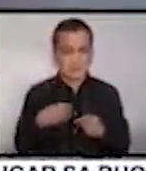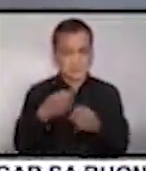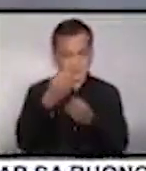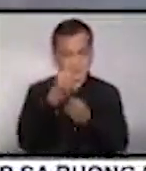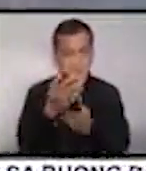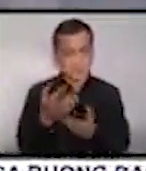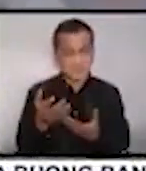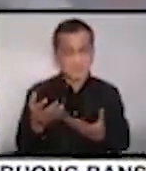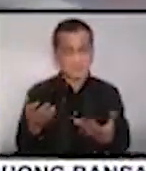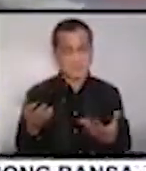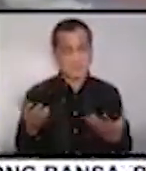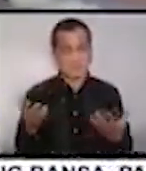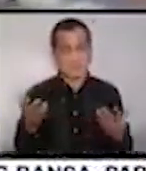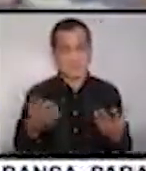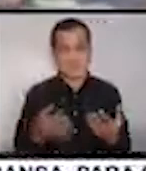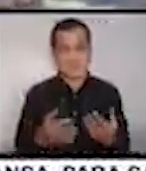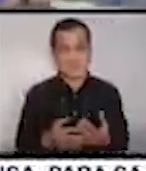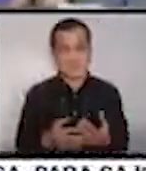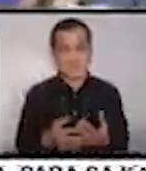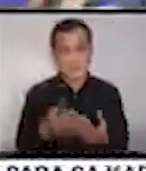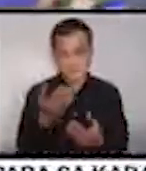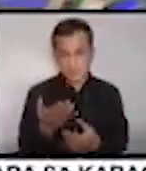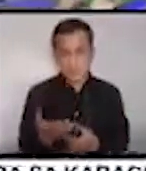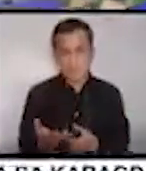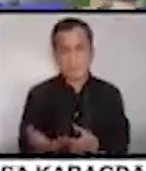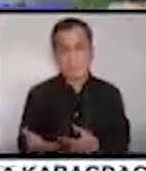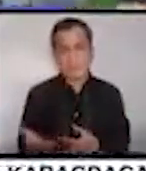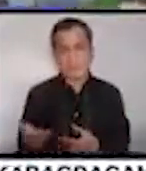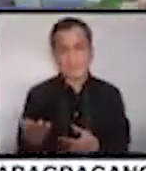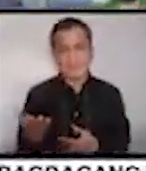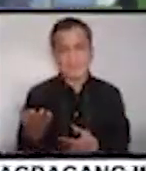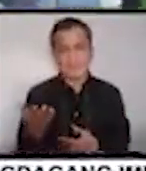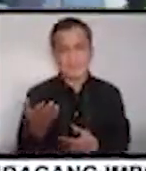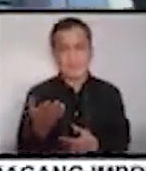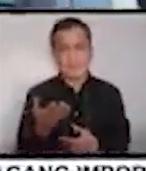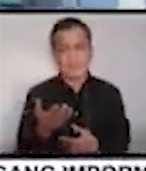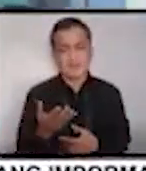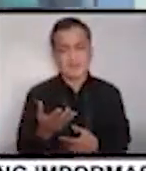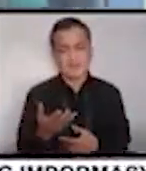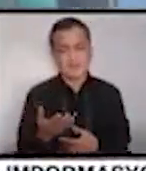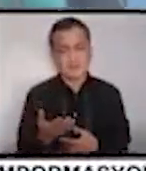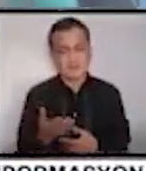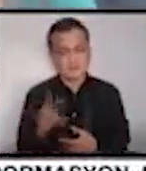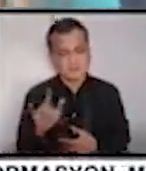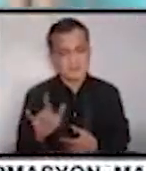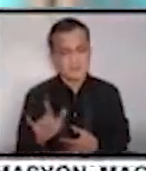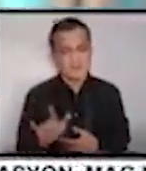ipagtapat na ikaw ang mahal ko.